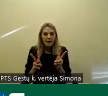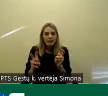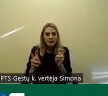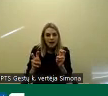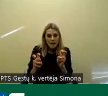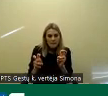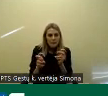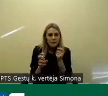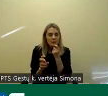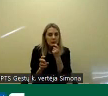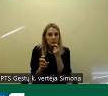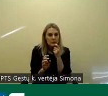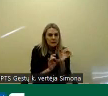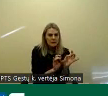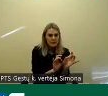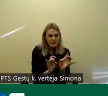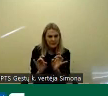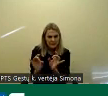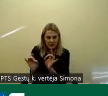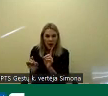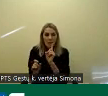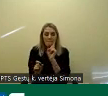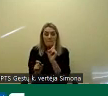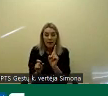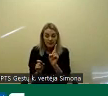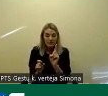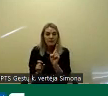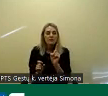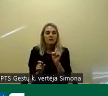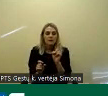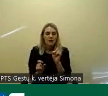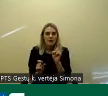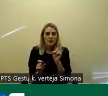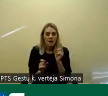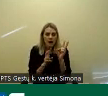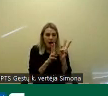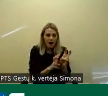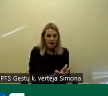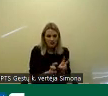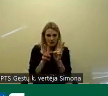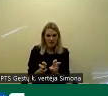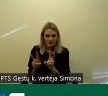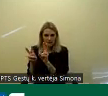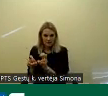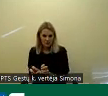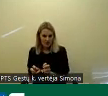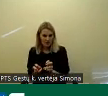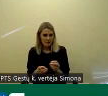skirtingais aspektais analizuojamos įvairiuose dalykuose ir, na,